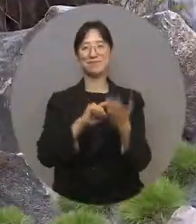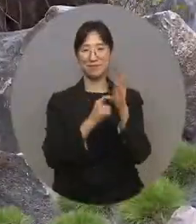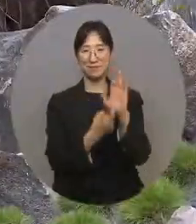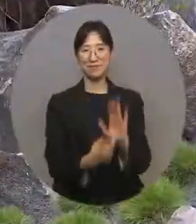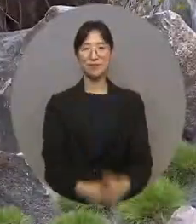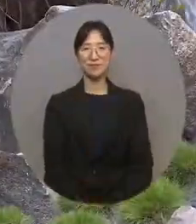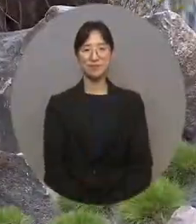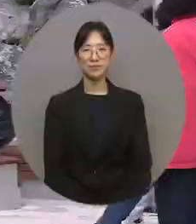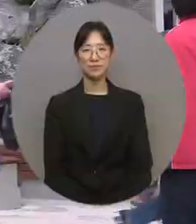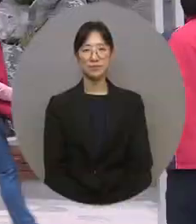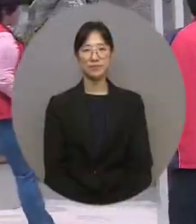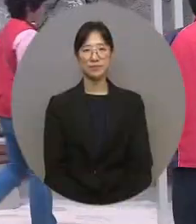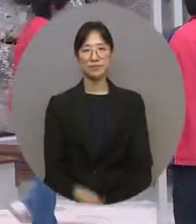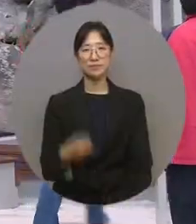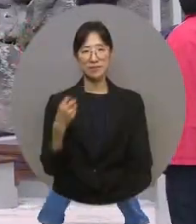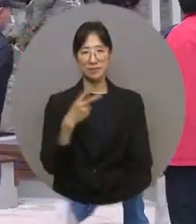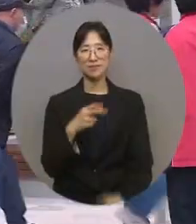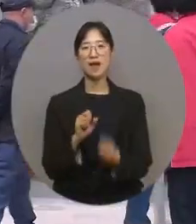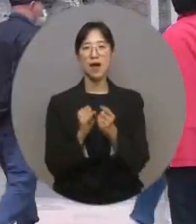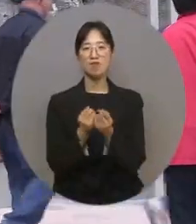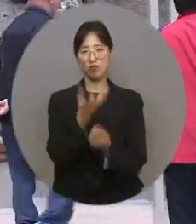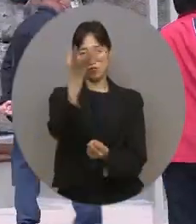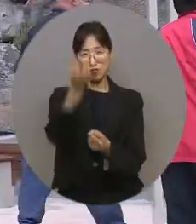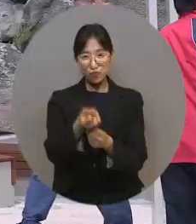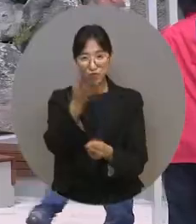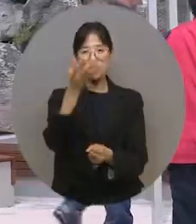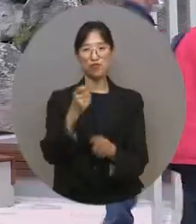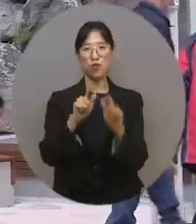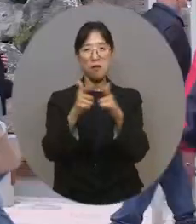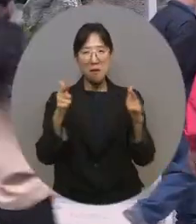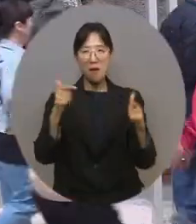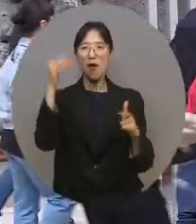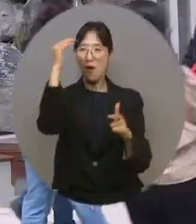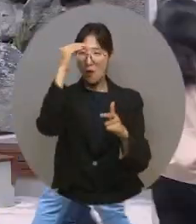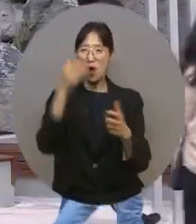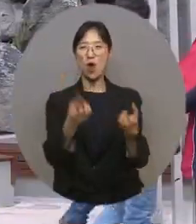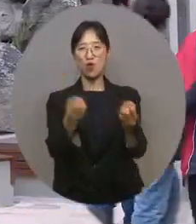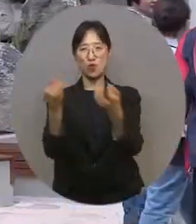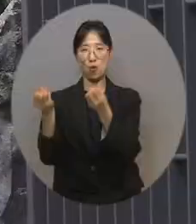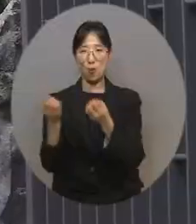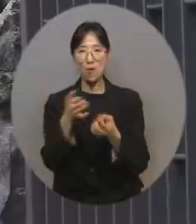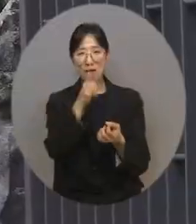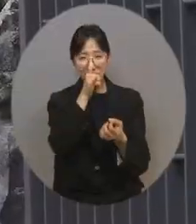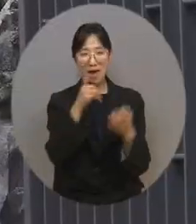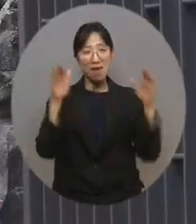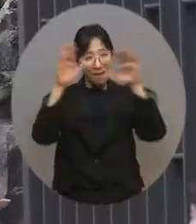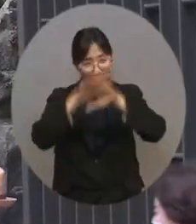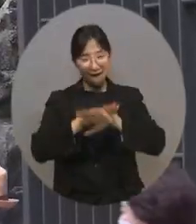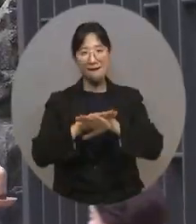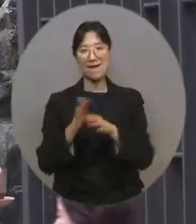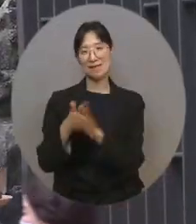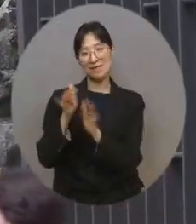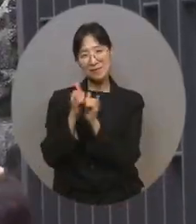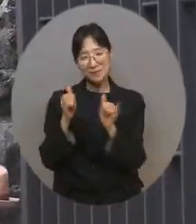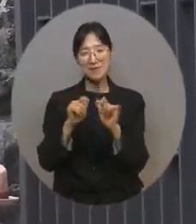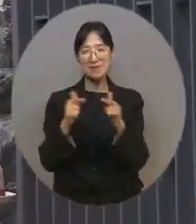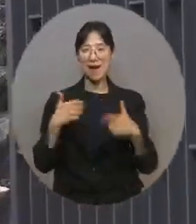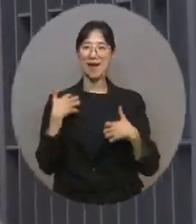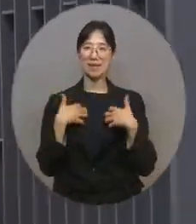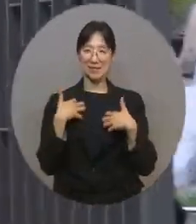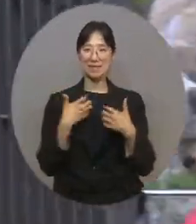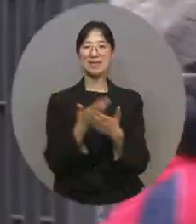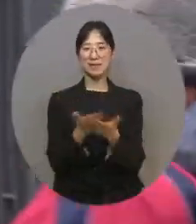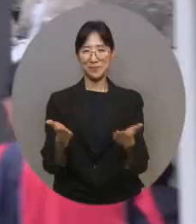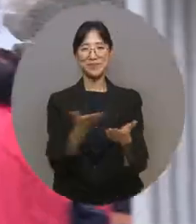연출했습니다. 또한 안개 분수 및 여러 종류의 경관 조명을 설치해 야간에도 시민들에게 다양한 즐길